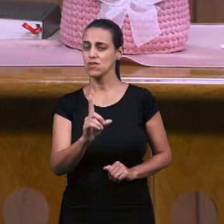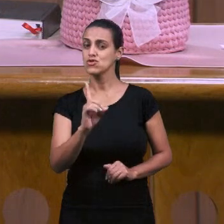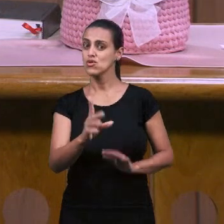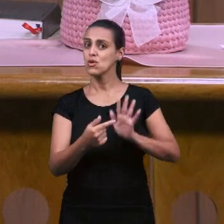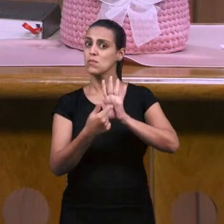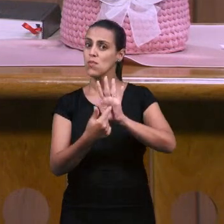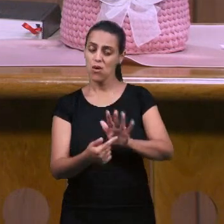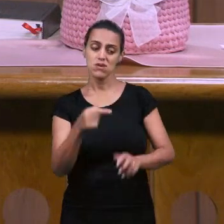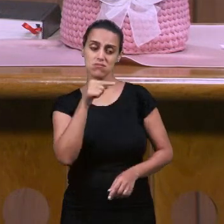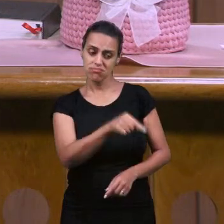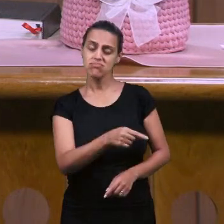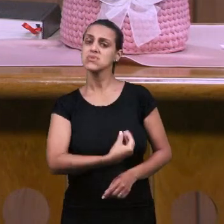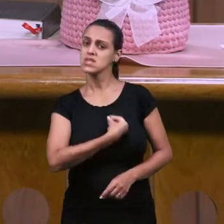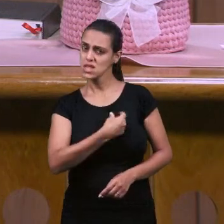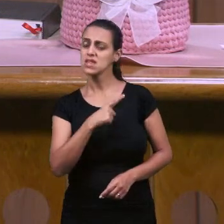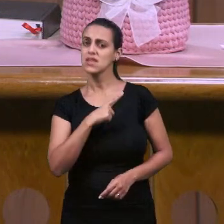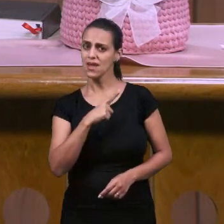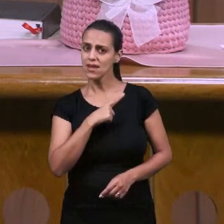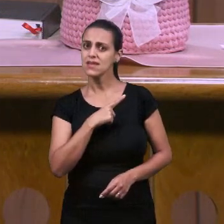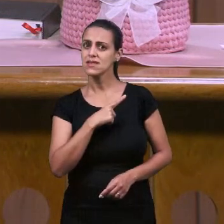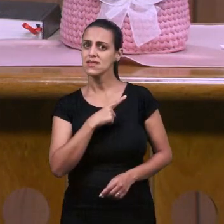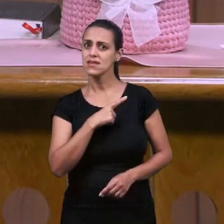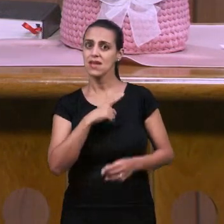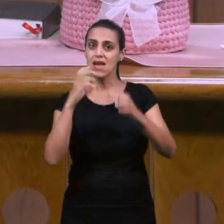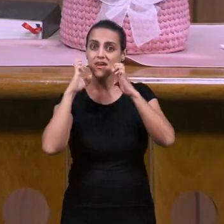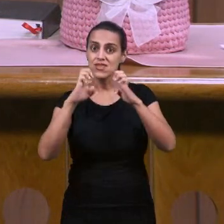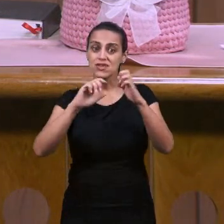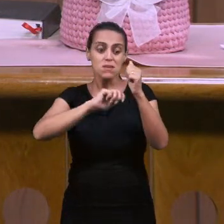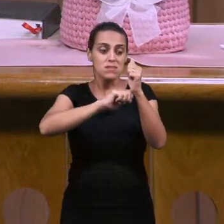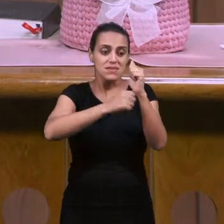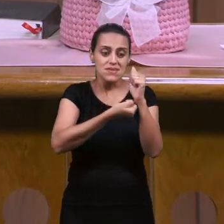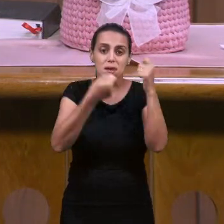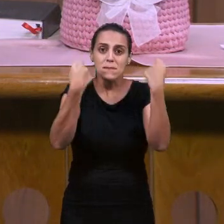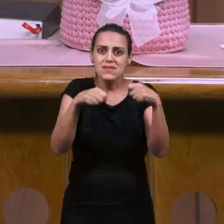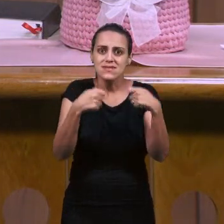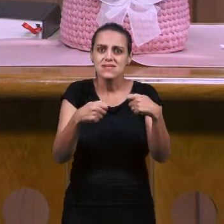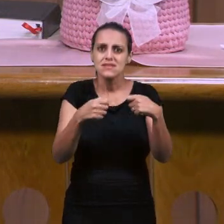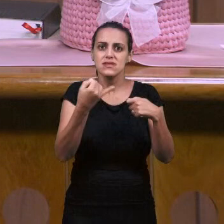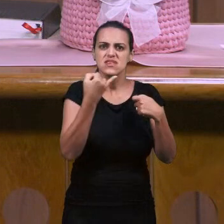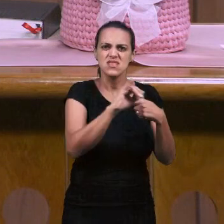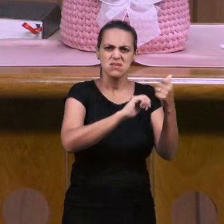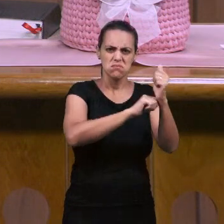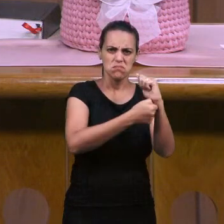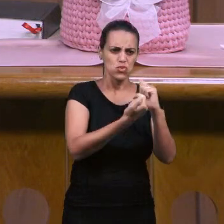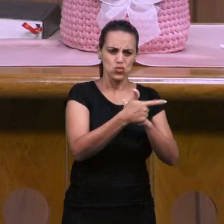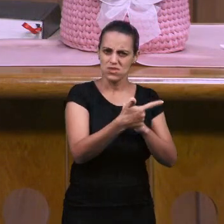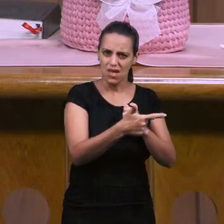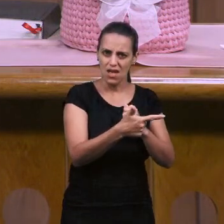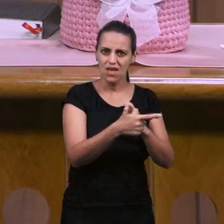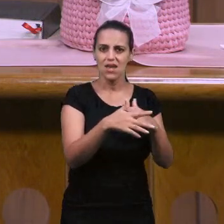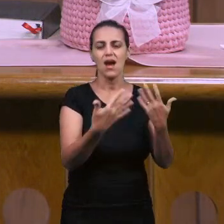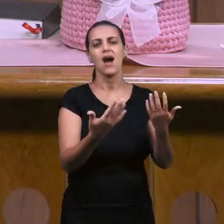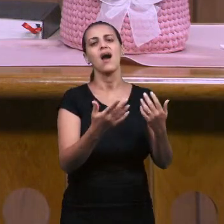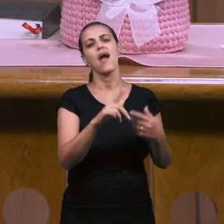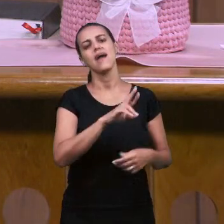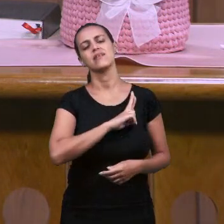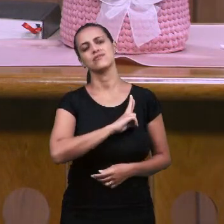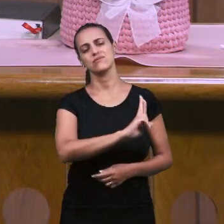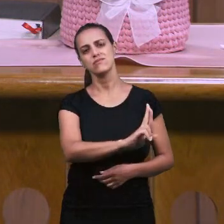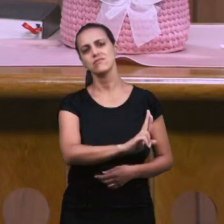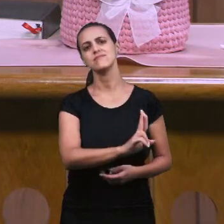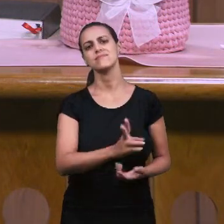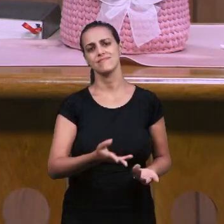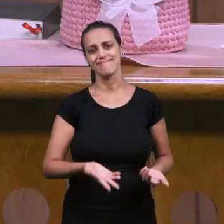qu'il existe un évangile, c'est un mystère. Il n'y a pas de mystère, il n'existe pas d'évangile. Il existe religion, christianisme, tout va bien.